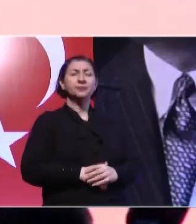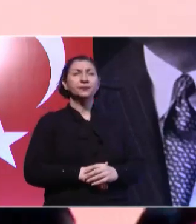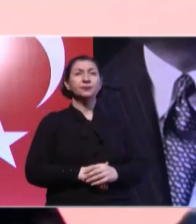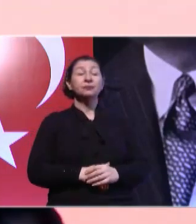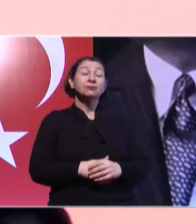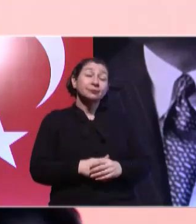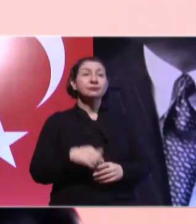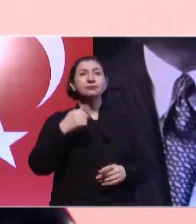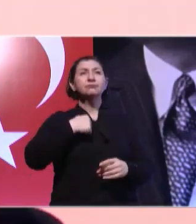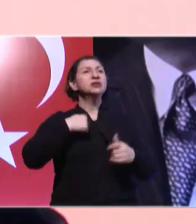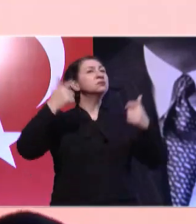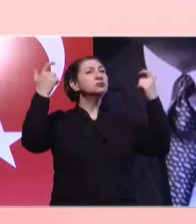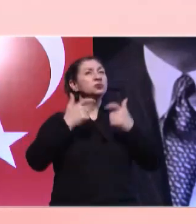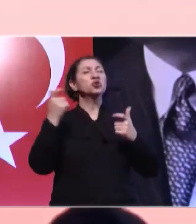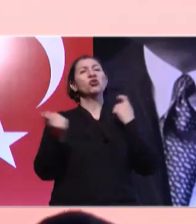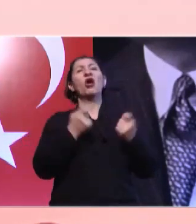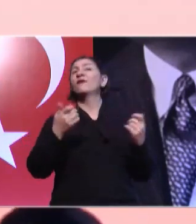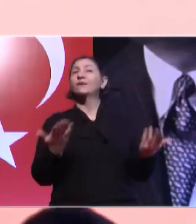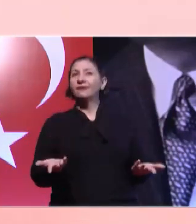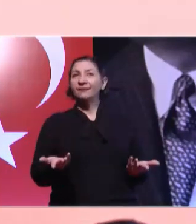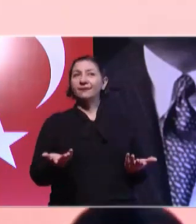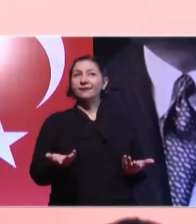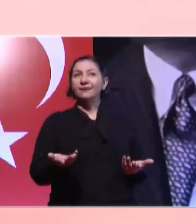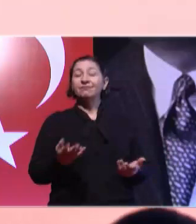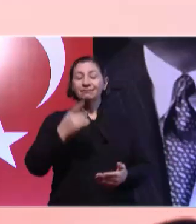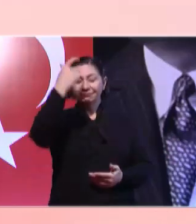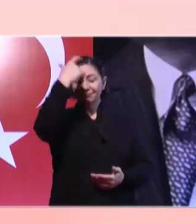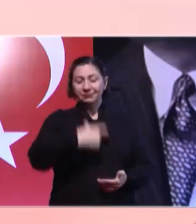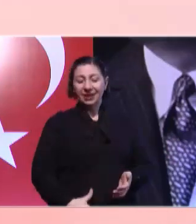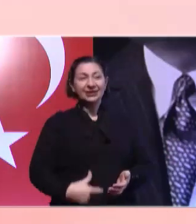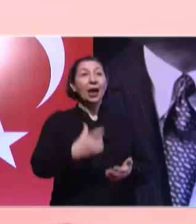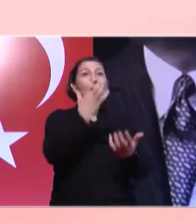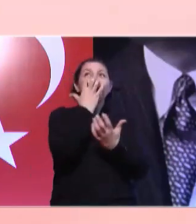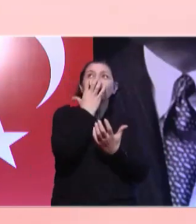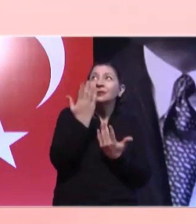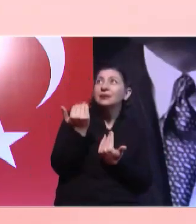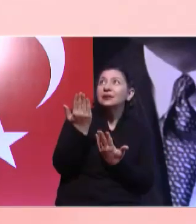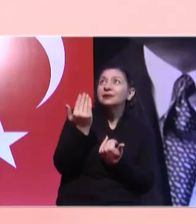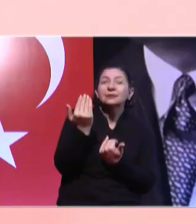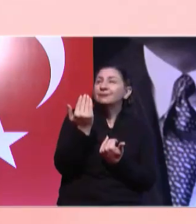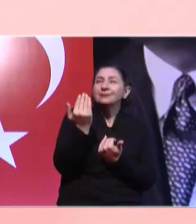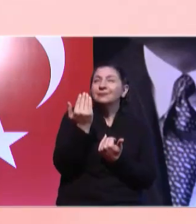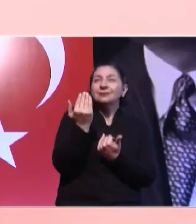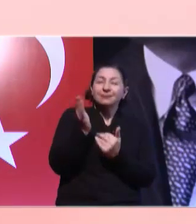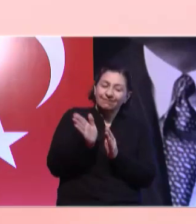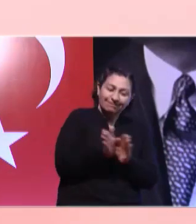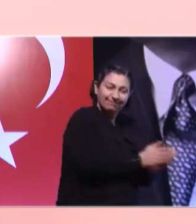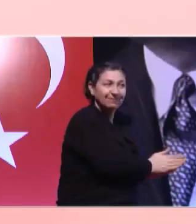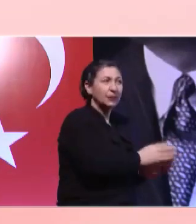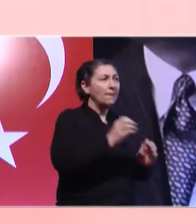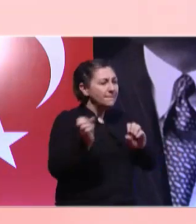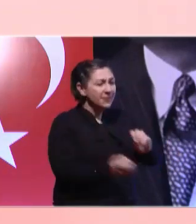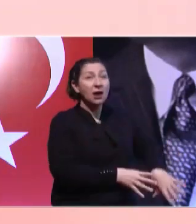Ve bizlere düşen bir görev var. Bireysel beklentilerin tamamen ötesine çıkmak